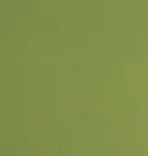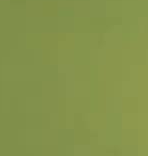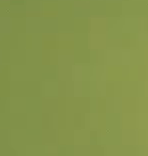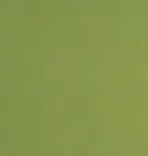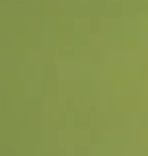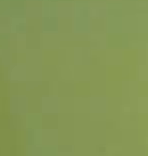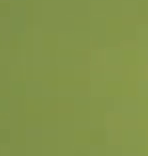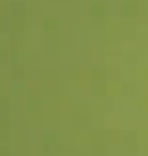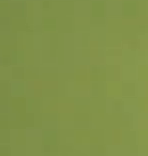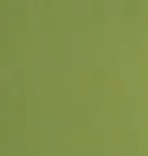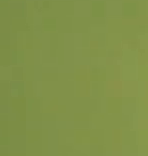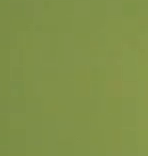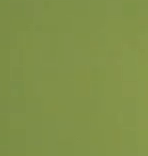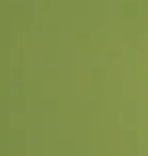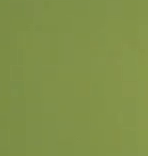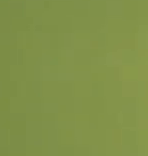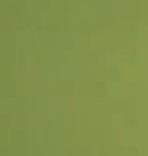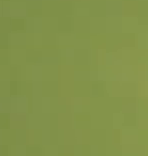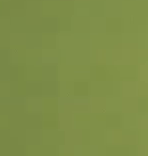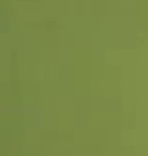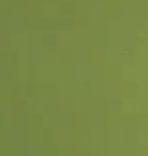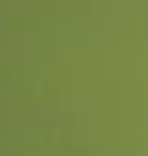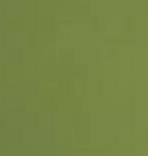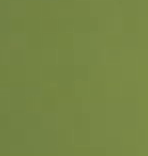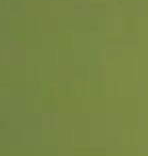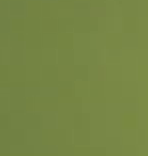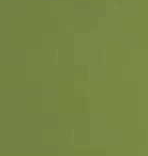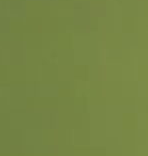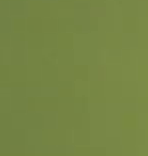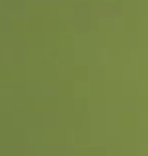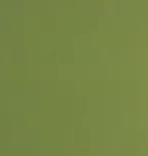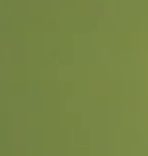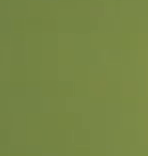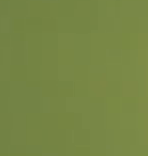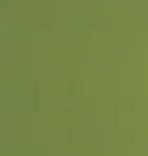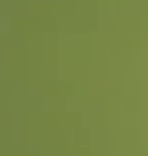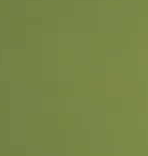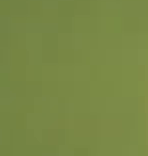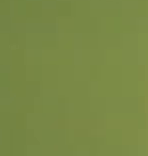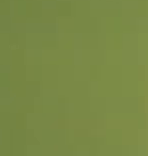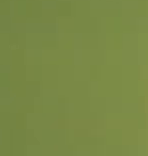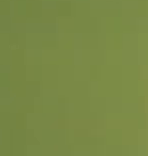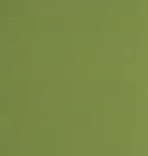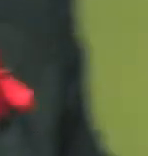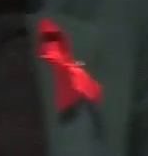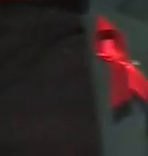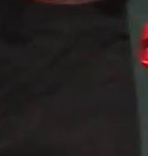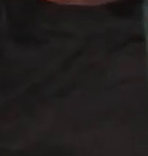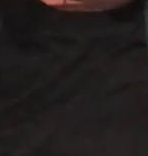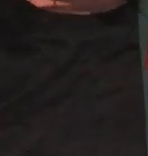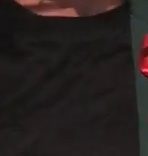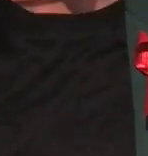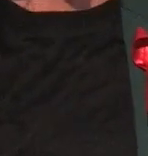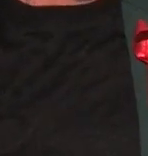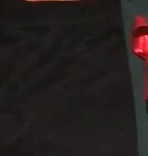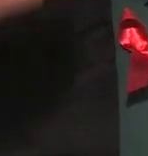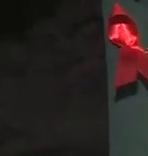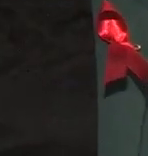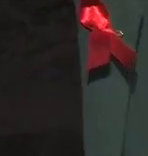und einfach auch die, egal welche sexuelle Orientierung, Hintergrund, Migrationshintergrund, komplett egal, alle